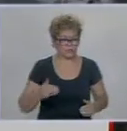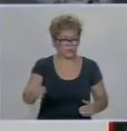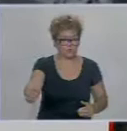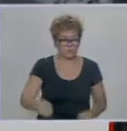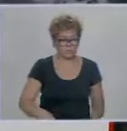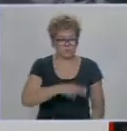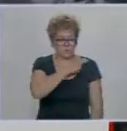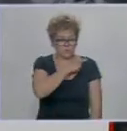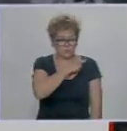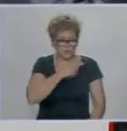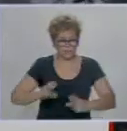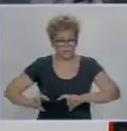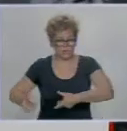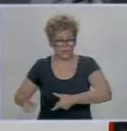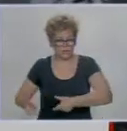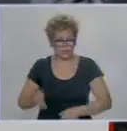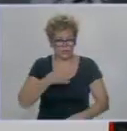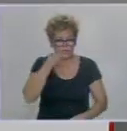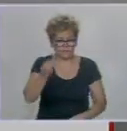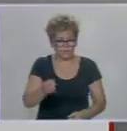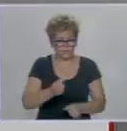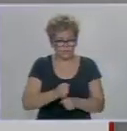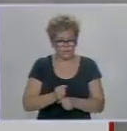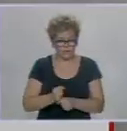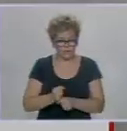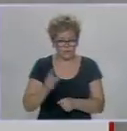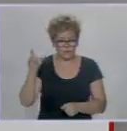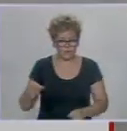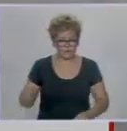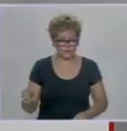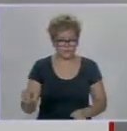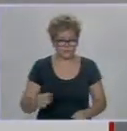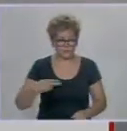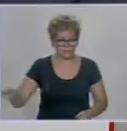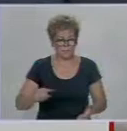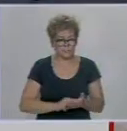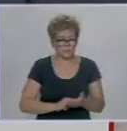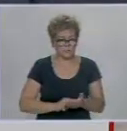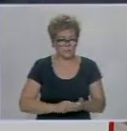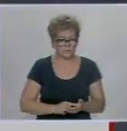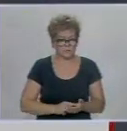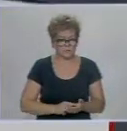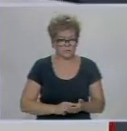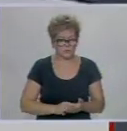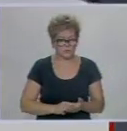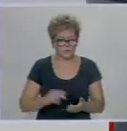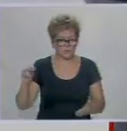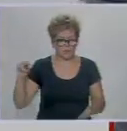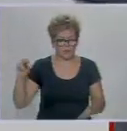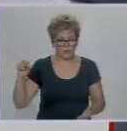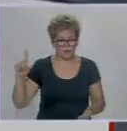că incendiul de la groapa de gunoi i-a făcut pe turiștii din zonă să plece de urgență. Cineva ne-a spus că poluarea e de gradul